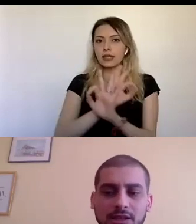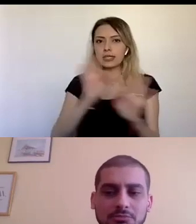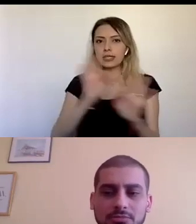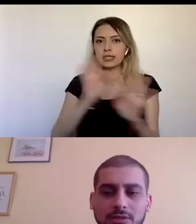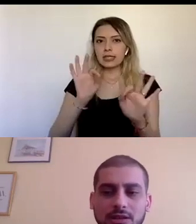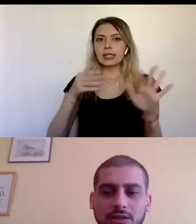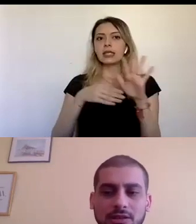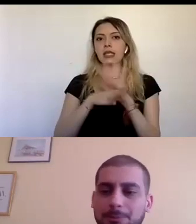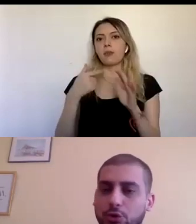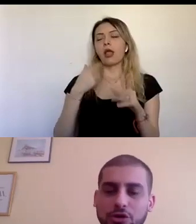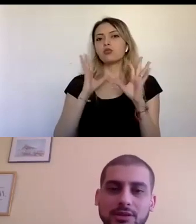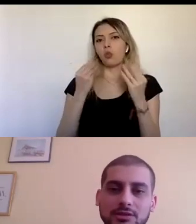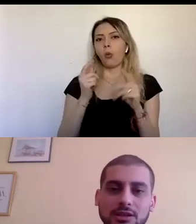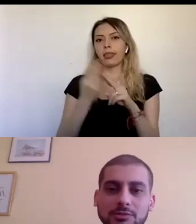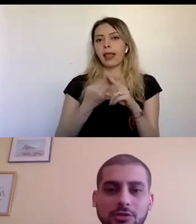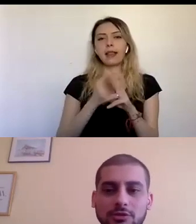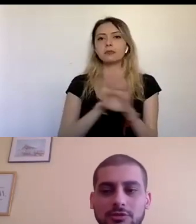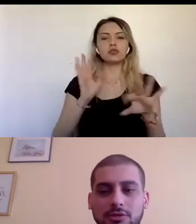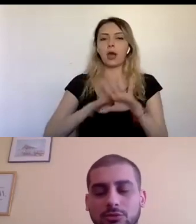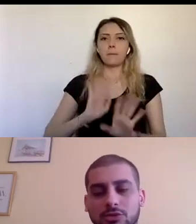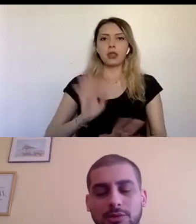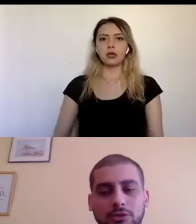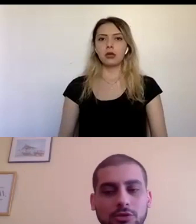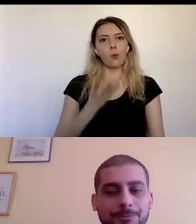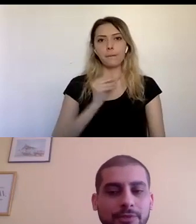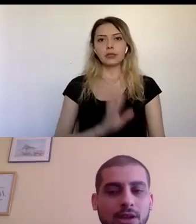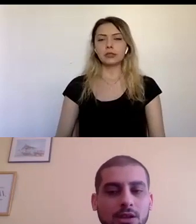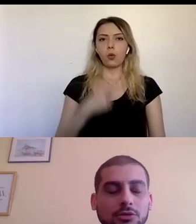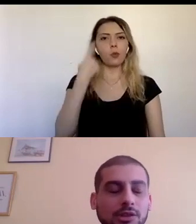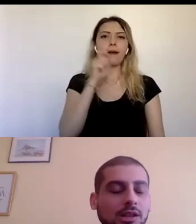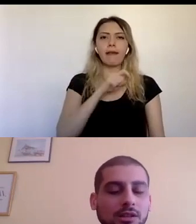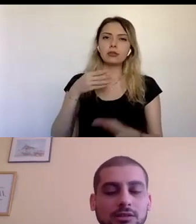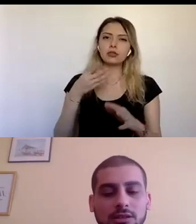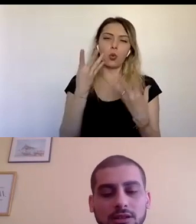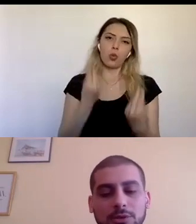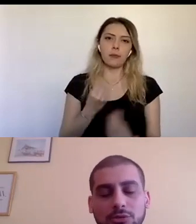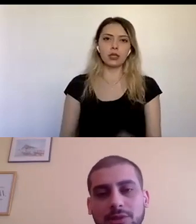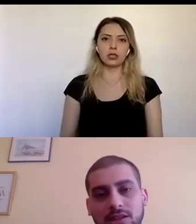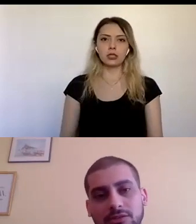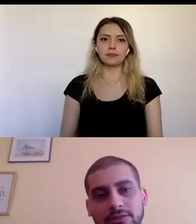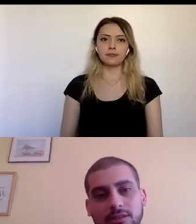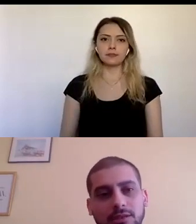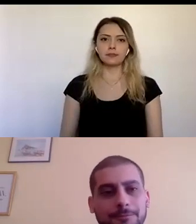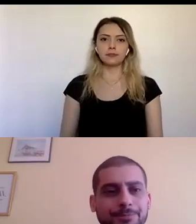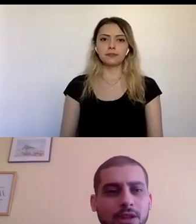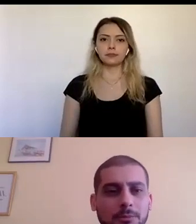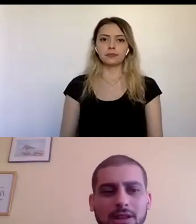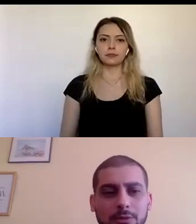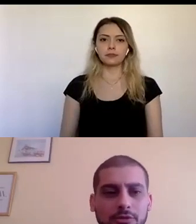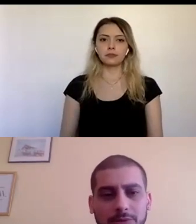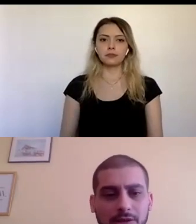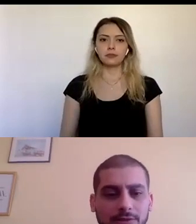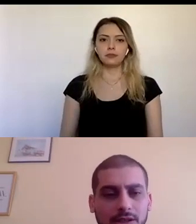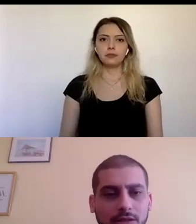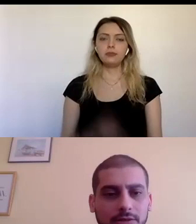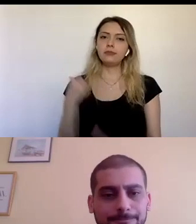bir denedim. Yapmıyor, öyle bir şeyimiz yok. Uygulaması yok. Dolayısıyla bir kullanım hatası var sanırsa. Bir daha bir